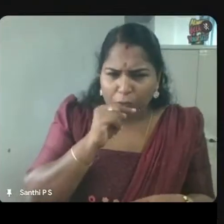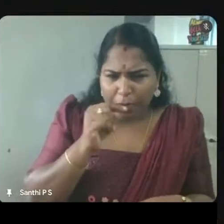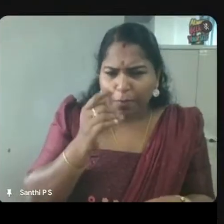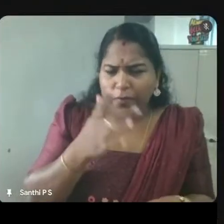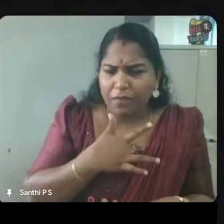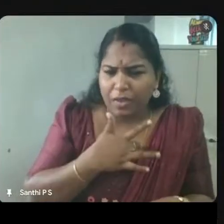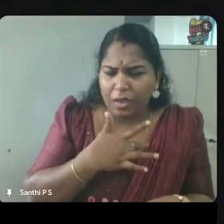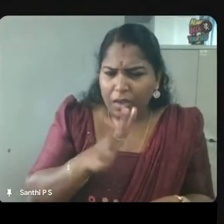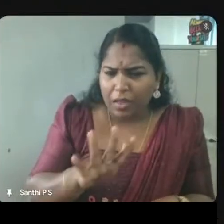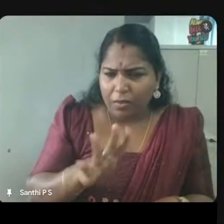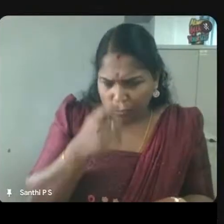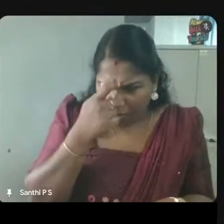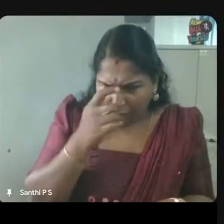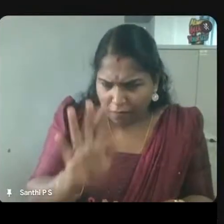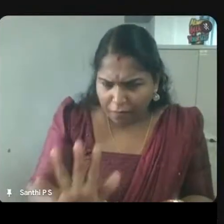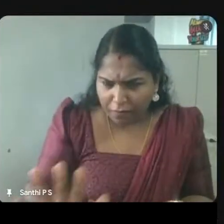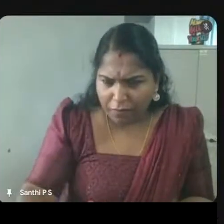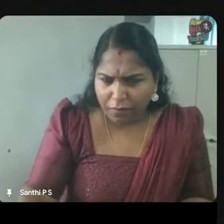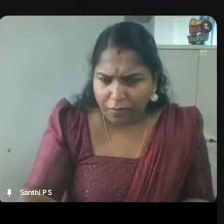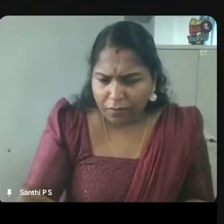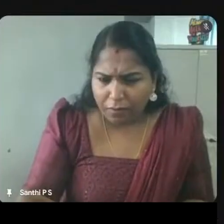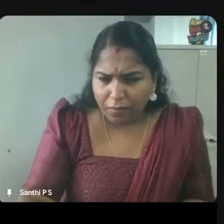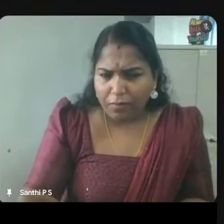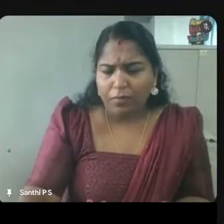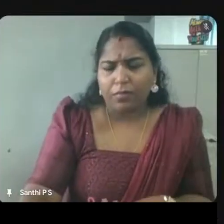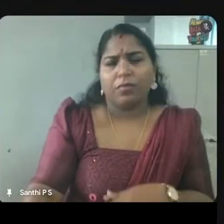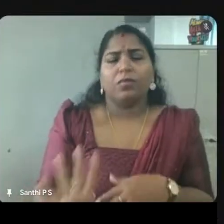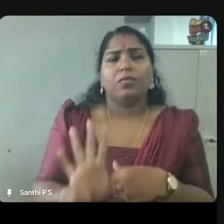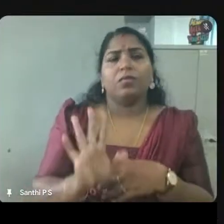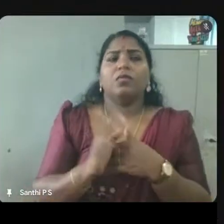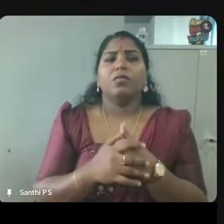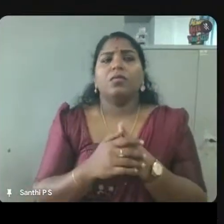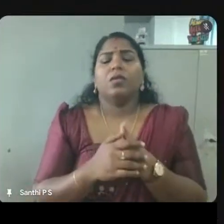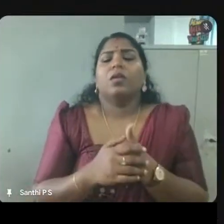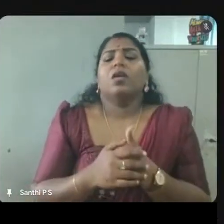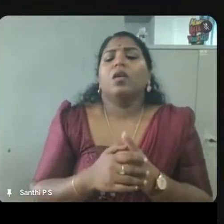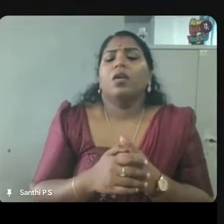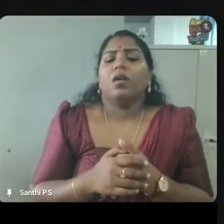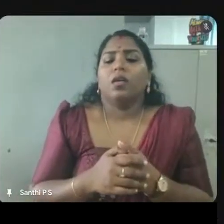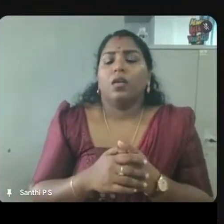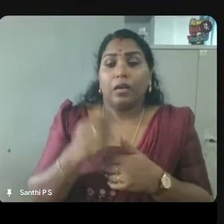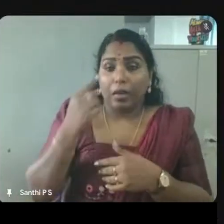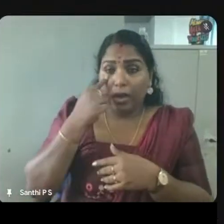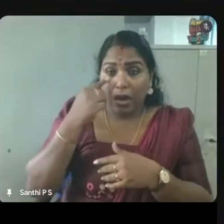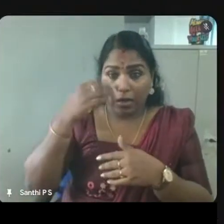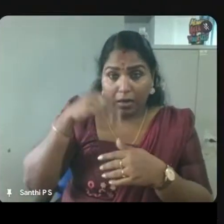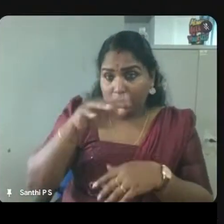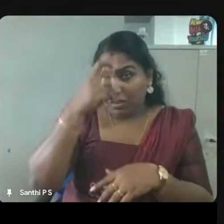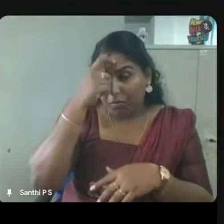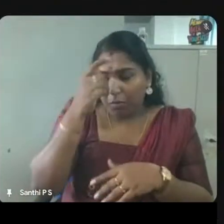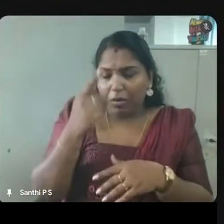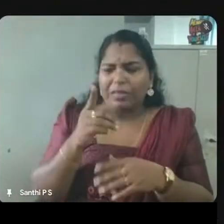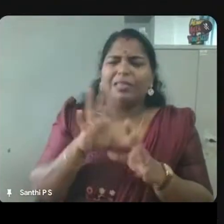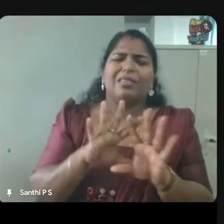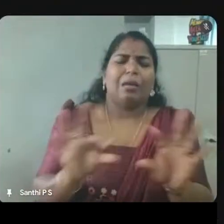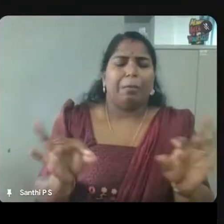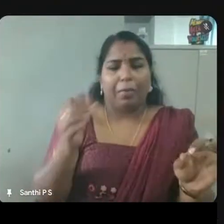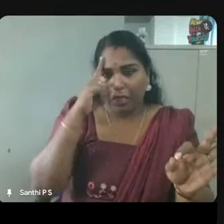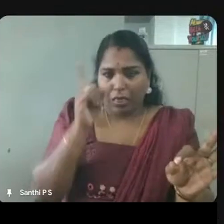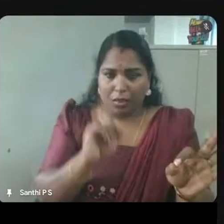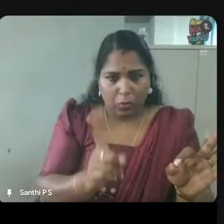ഓക്കെ മാം, ഒരു കാര്യം പറയാനുള്ളത് ഞാൻ നേരത്തെ പറഞ്ഞ പോലെ കണ്ണിലെ പരിക്കുകൾ ആരും ചെറുതായി കാണരുത്. അത് ഇമ്മീഡിയറ്റ്ലി അതിനൊരു